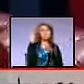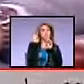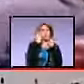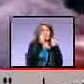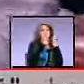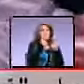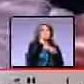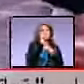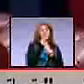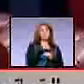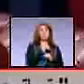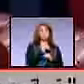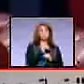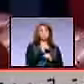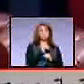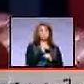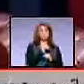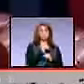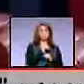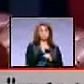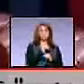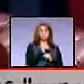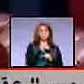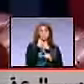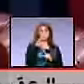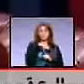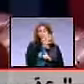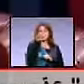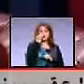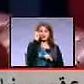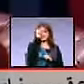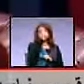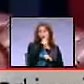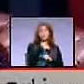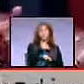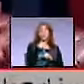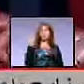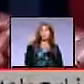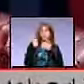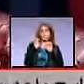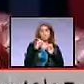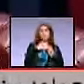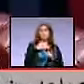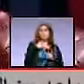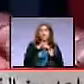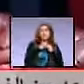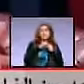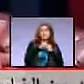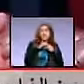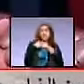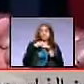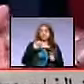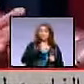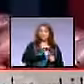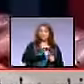ليه؟ لان دي احوج ناس ان انت تتكلم عنها، او انا حسيت ده ساعتها. يعني كان بيتعرض على فكره